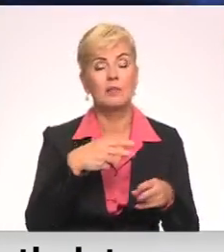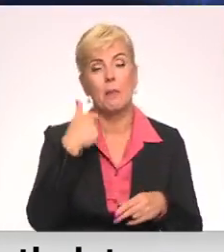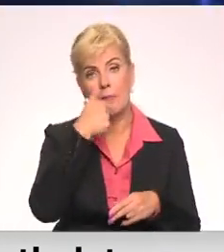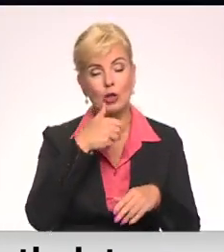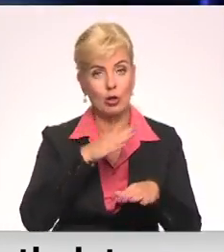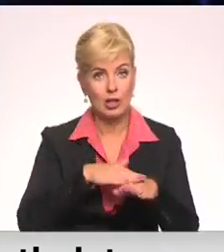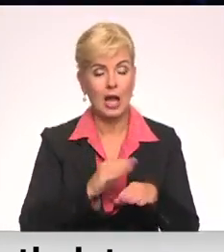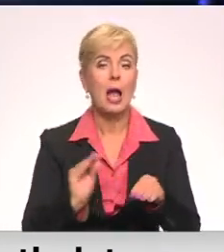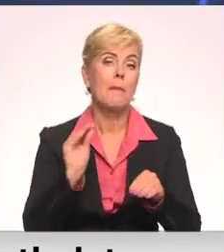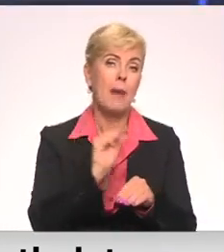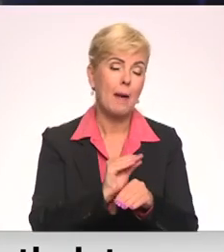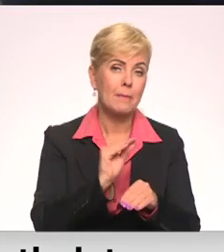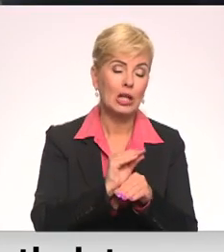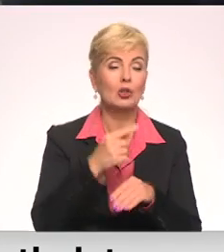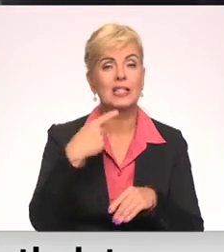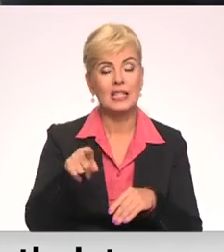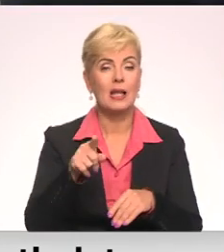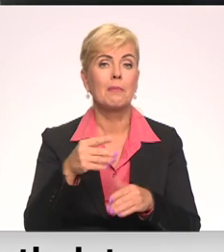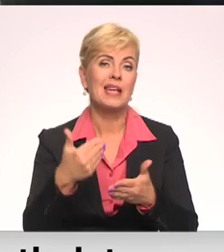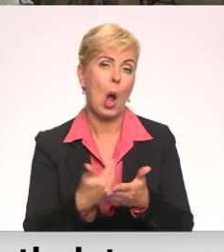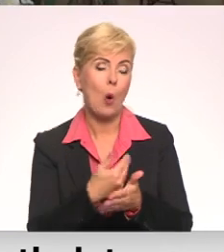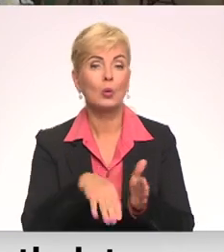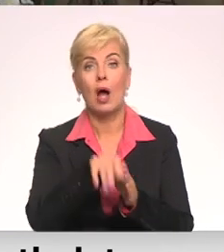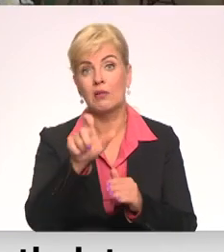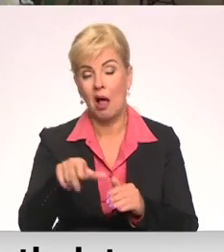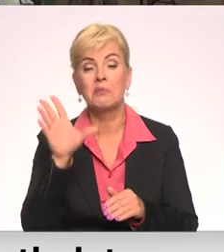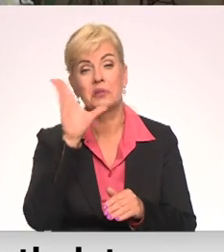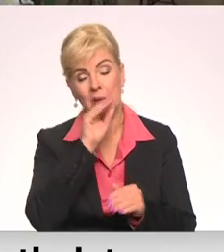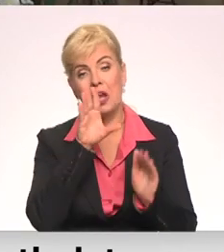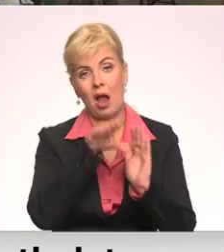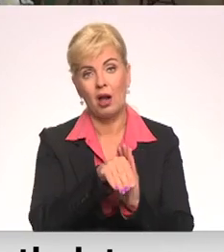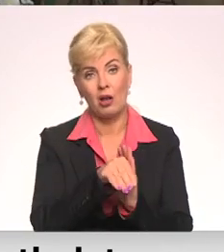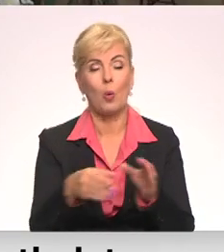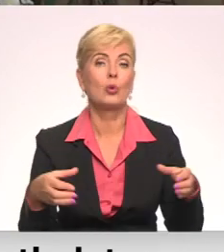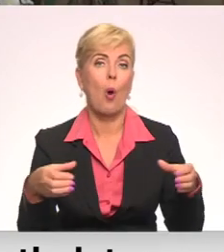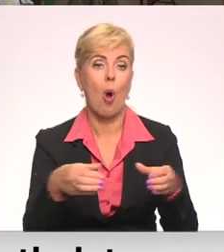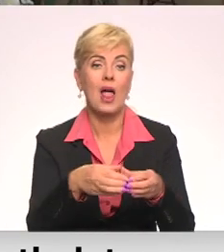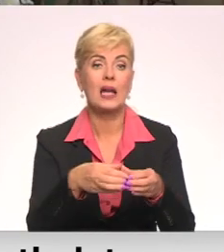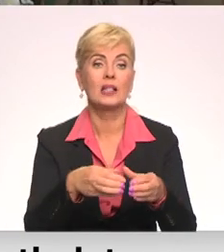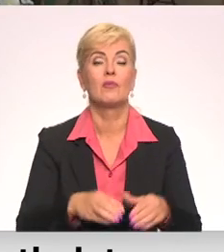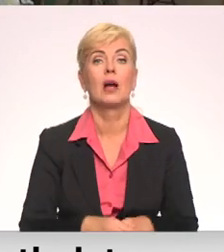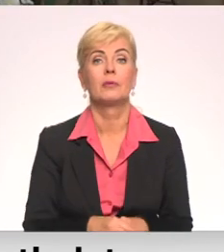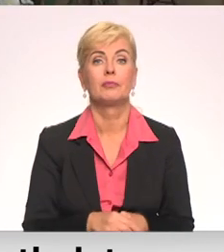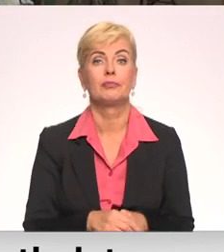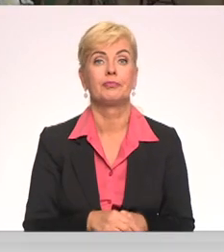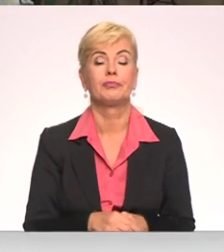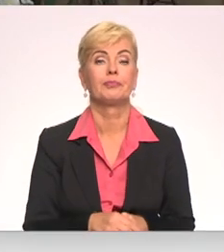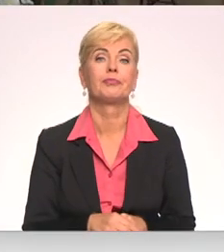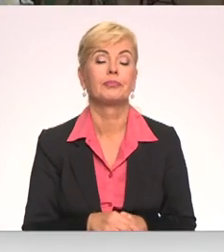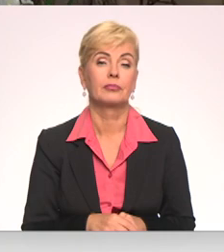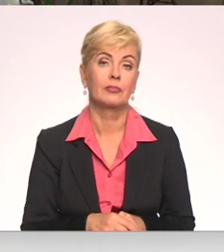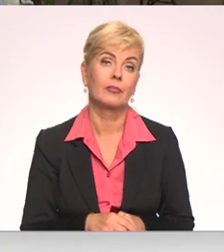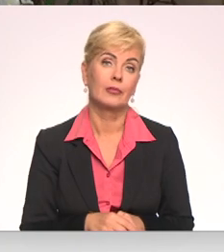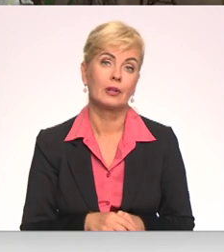mēs papildinājām sastāvu ar jauniem dalībniekiem, kas labi iekļāvās kolektīvā. No, ničo, mēs dabrāli novi ļudzēji,